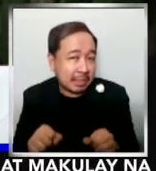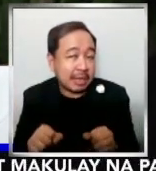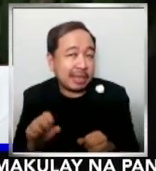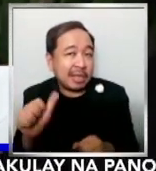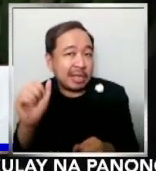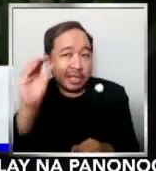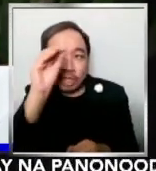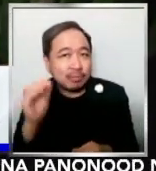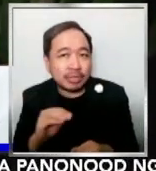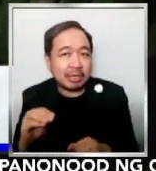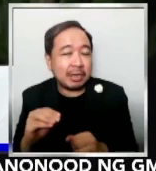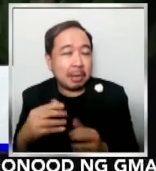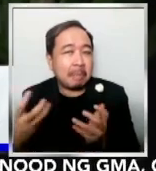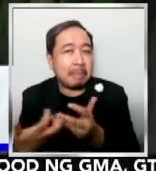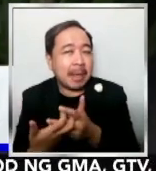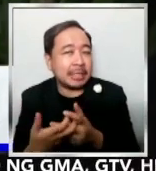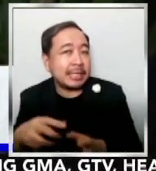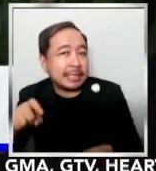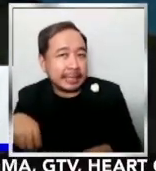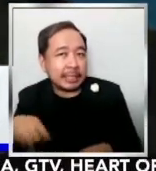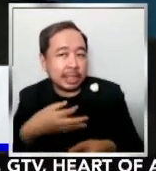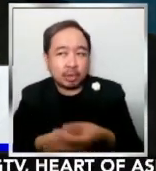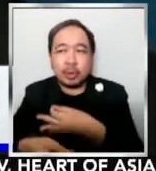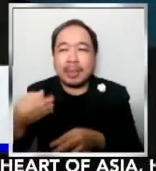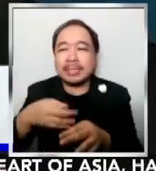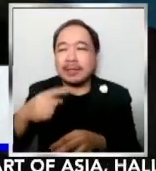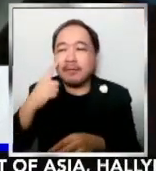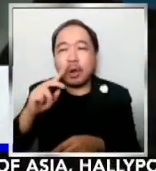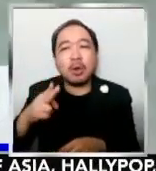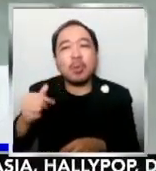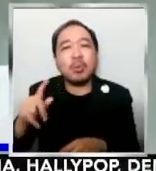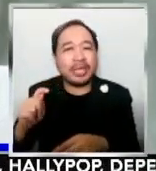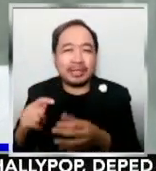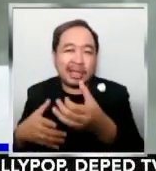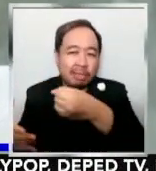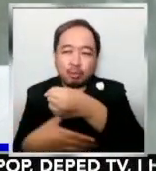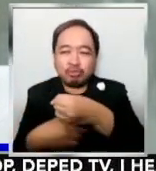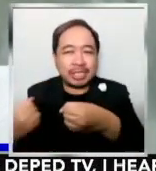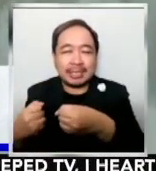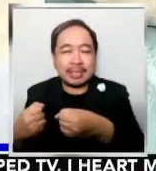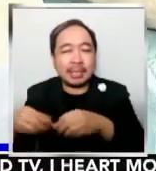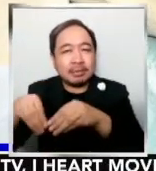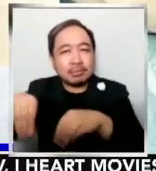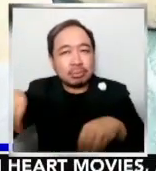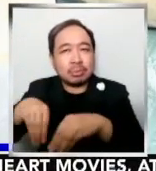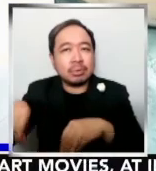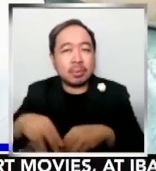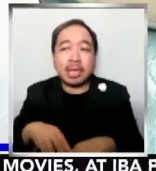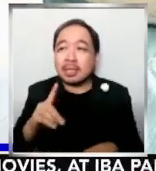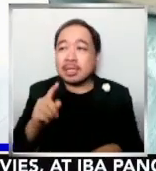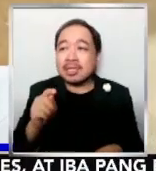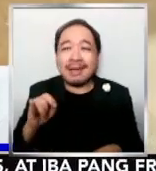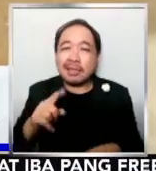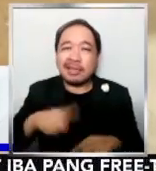replace this 10% of imported wheat. Hindi man daw direkta makokontrol ng DTI ang presyo ng raw materials, sisiguruhin